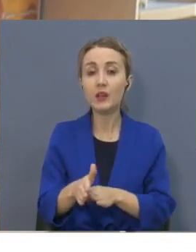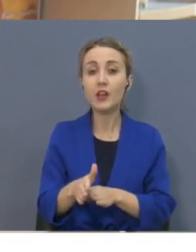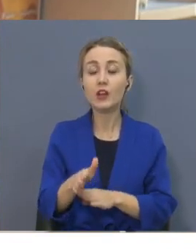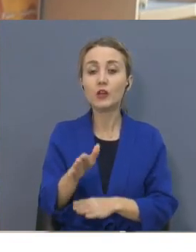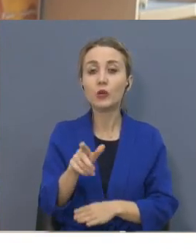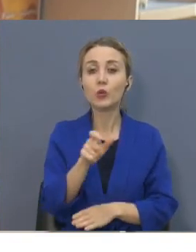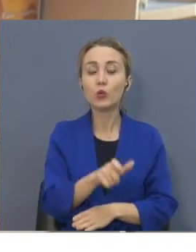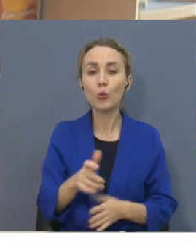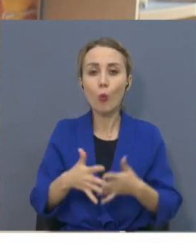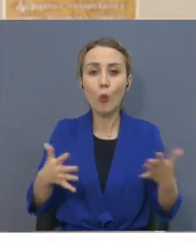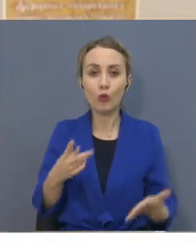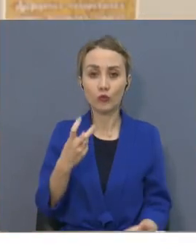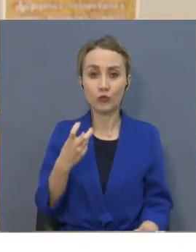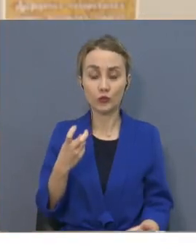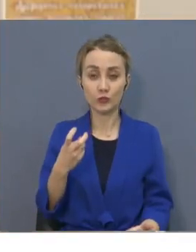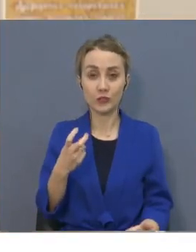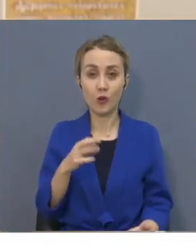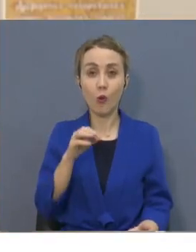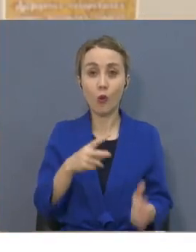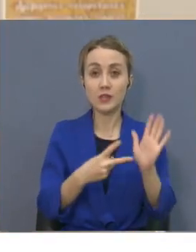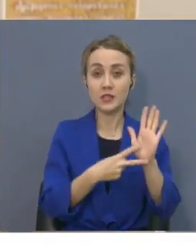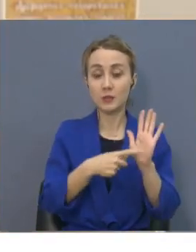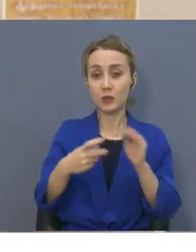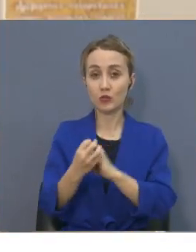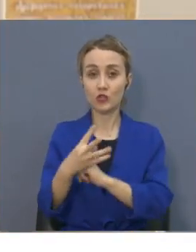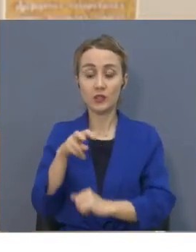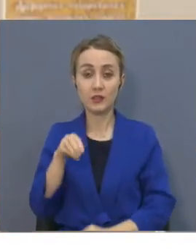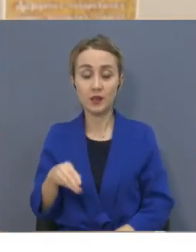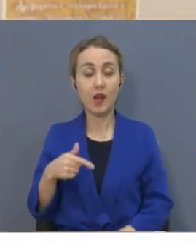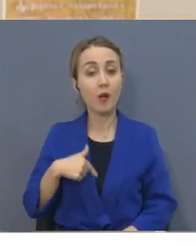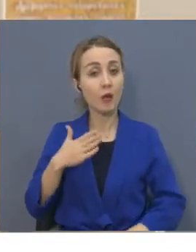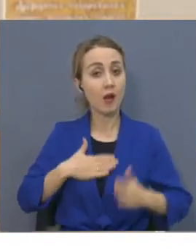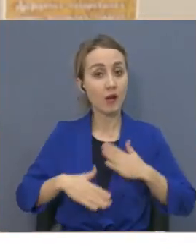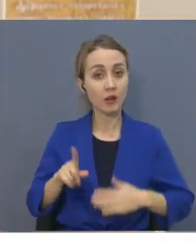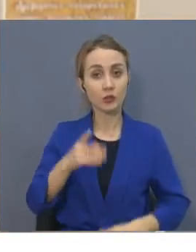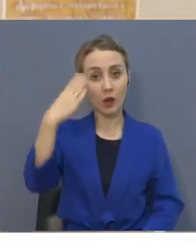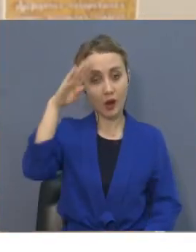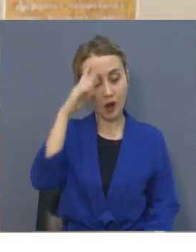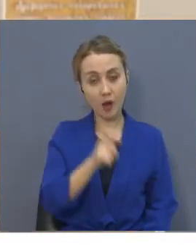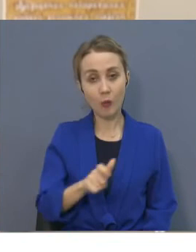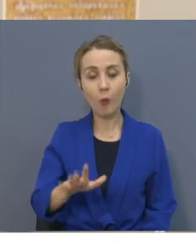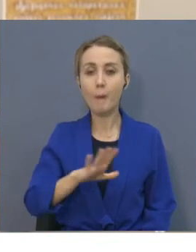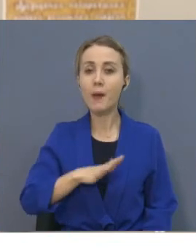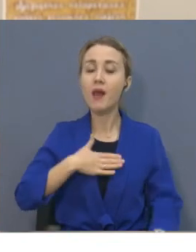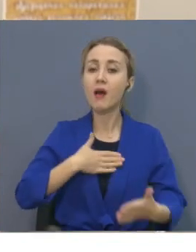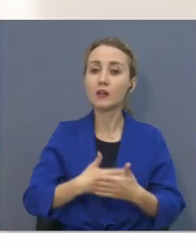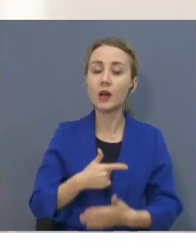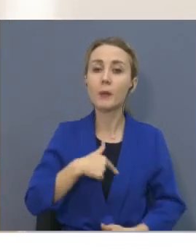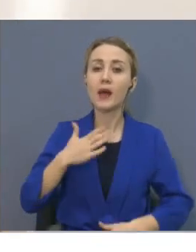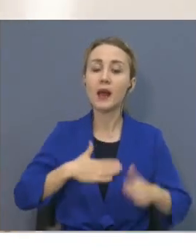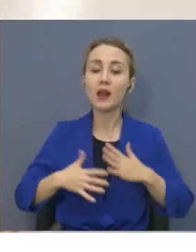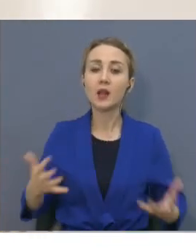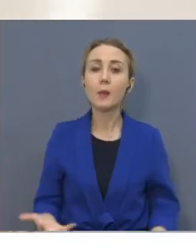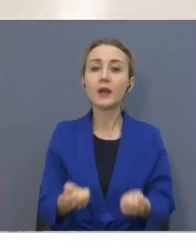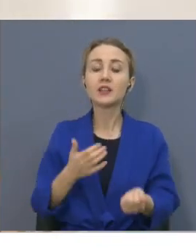участие более 200 детей в возрасте от 7 до 14 лет. Мы рады, что акмолинцы были активны. Мы рады поддерживать